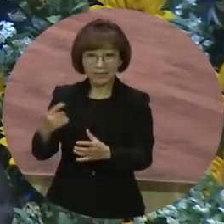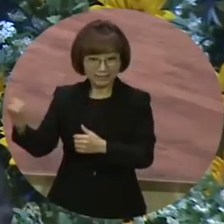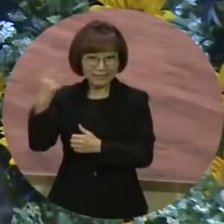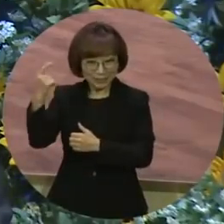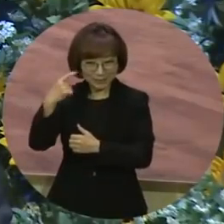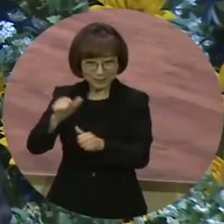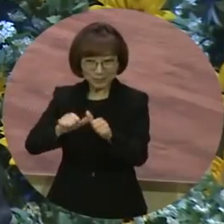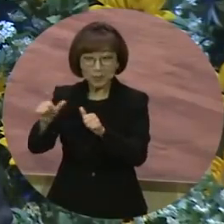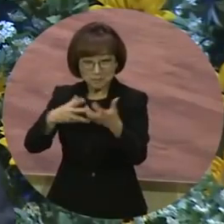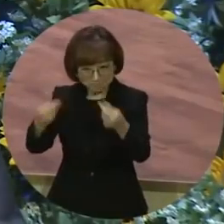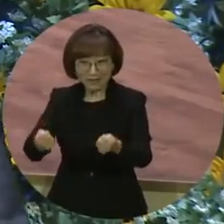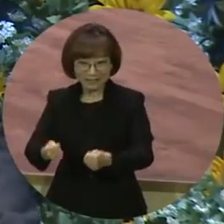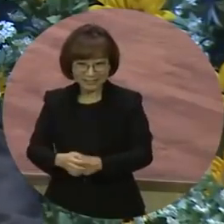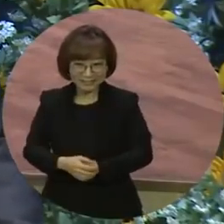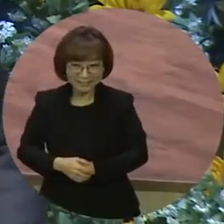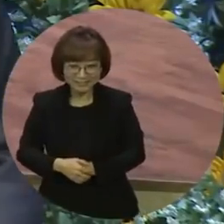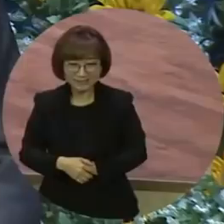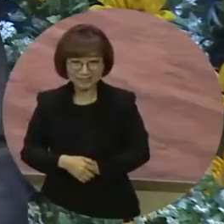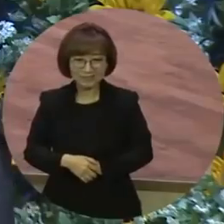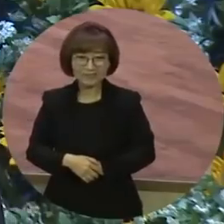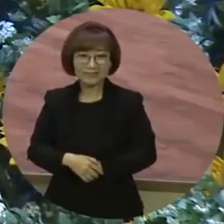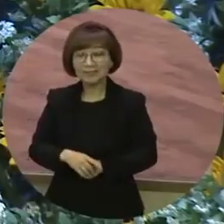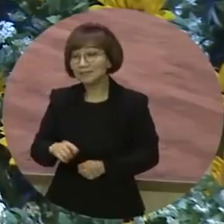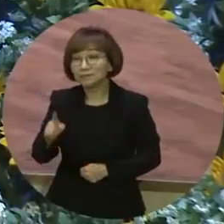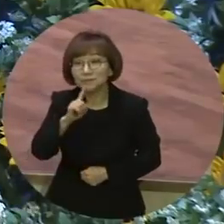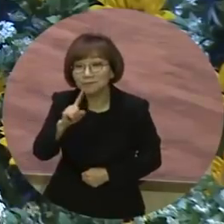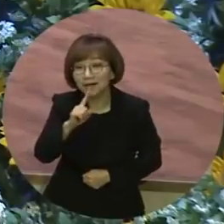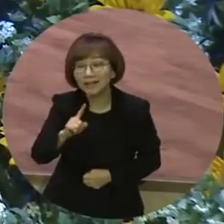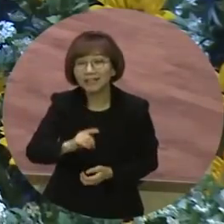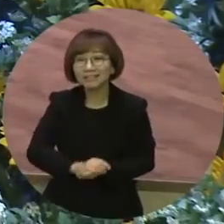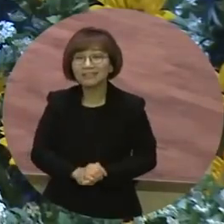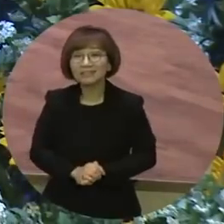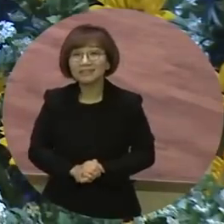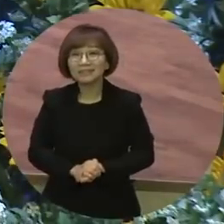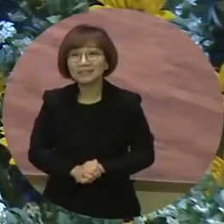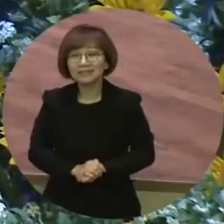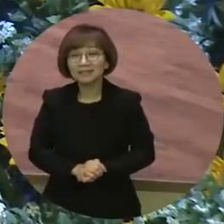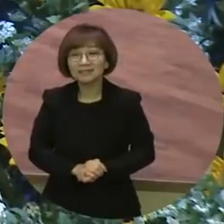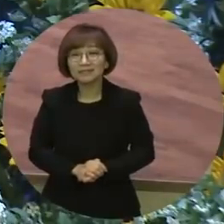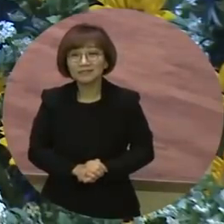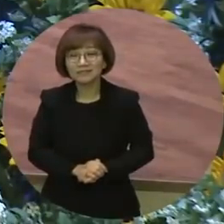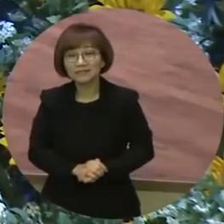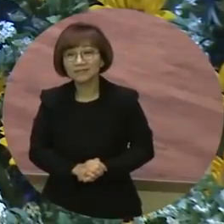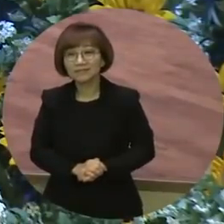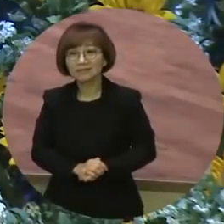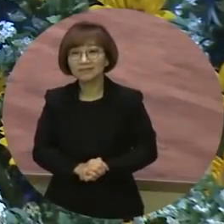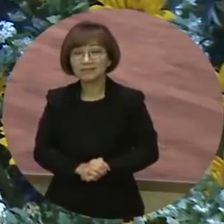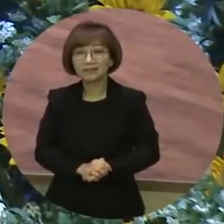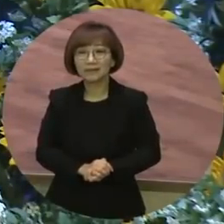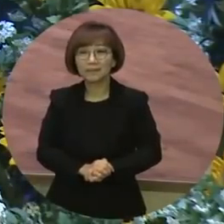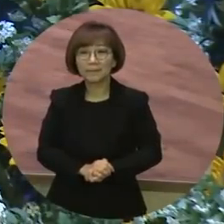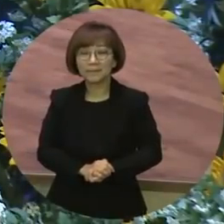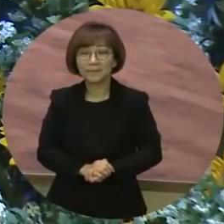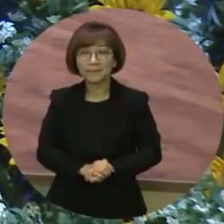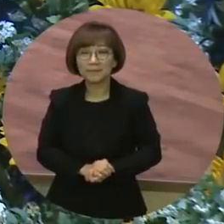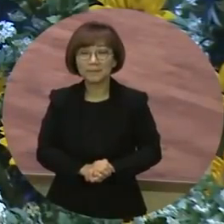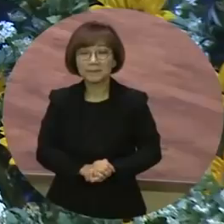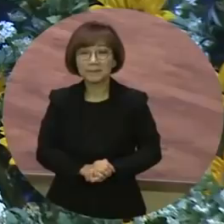자, 한마디로 무슨 말입니까? 복음을 위해서 하나님이